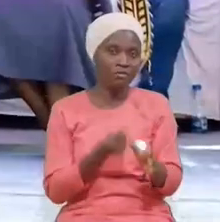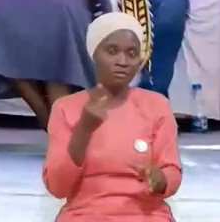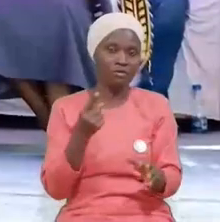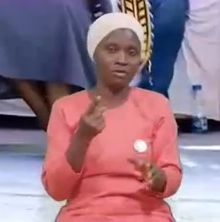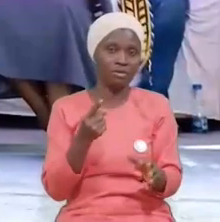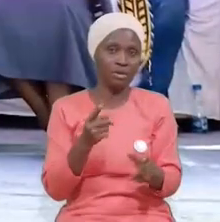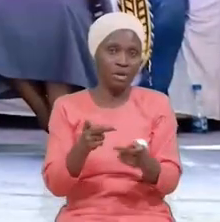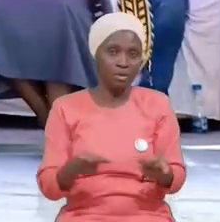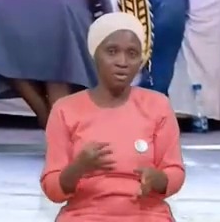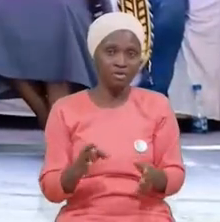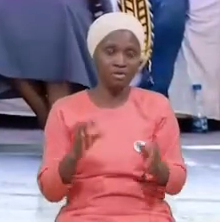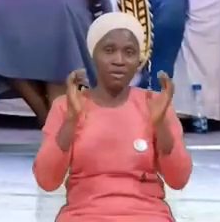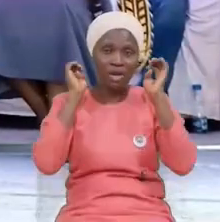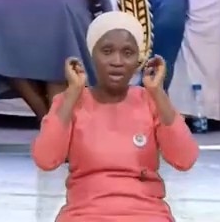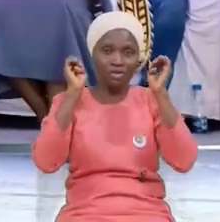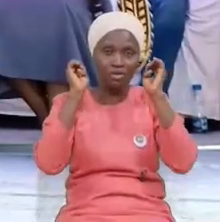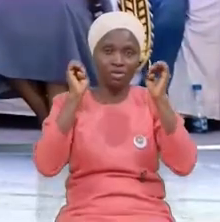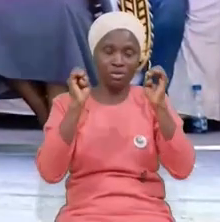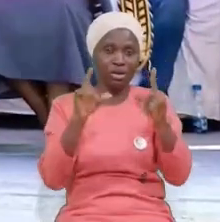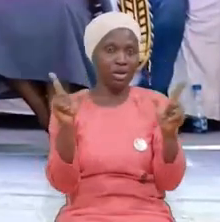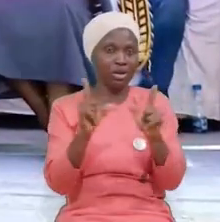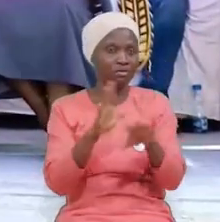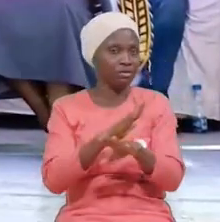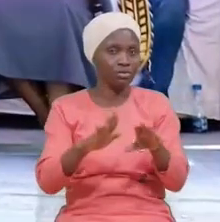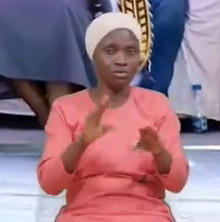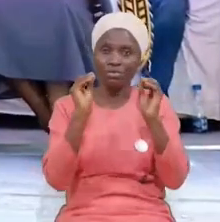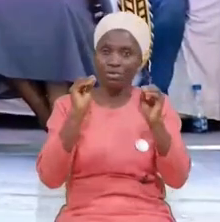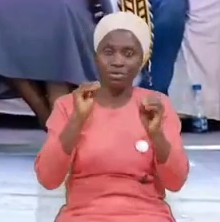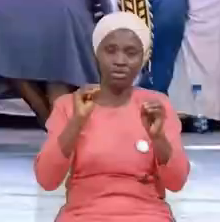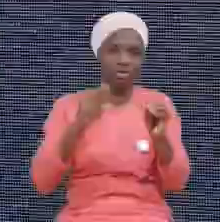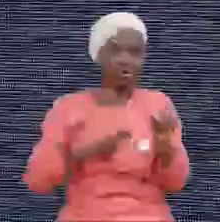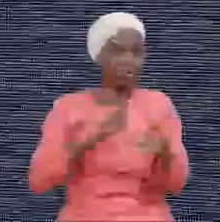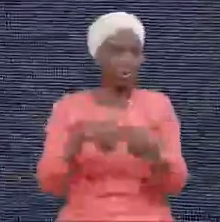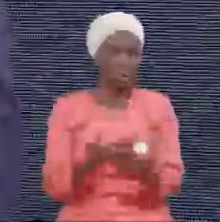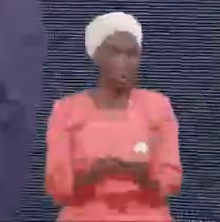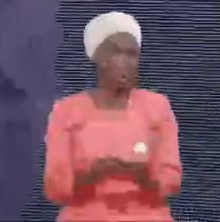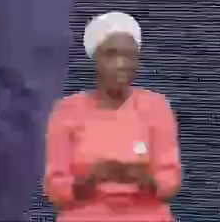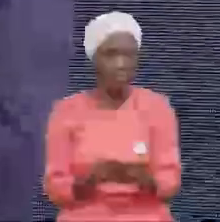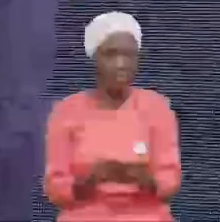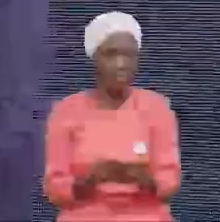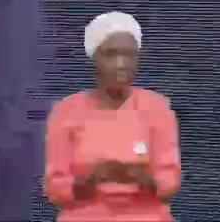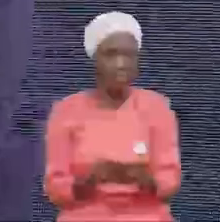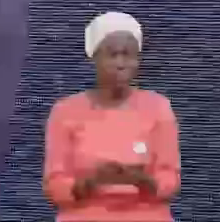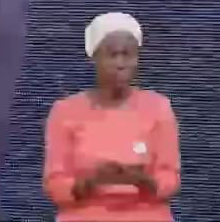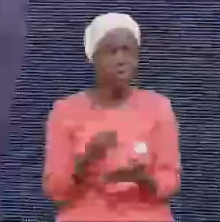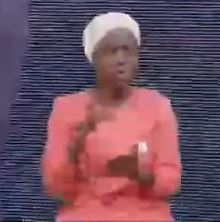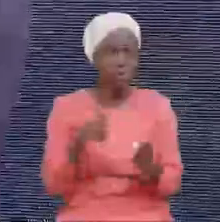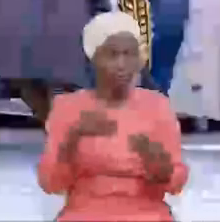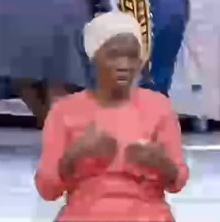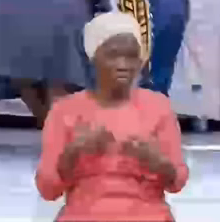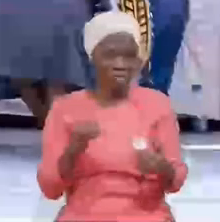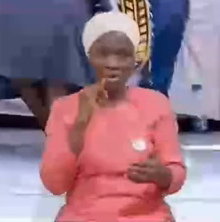Le premier niveau des études, de l'éducation ne dit pas tout. Ce que nous avons, ce sont les